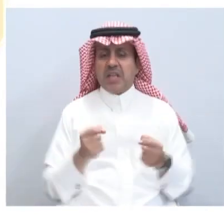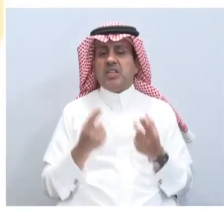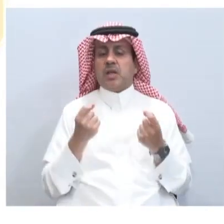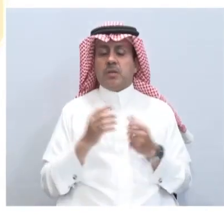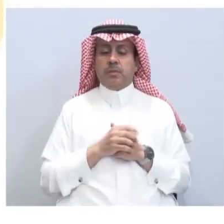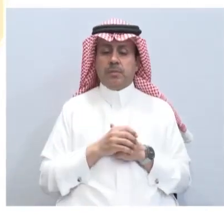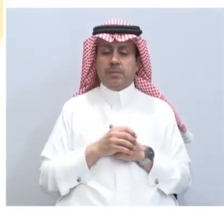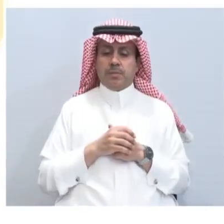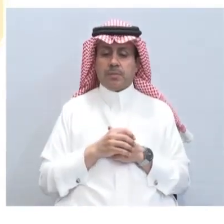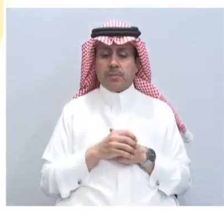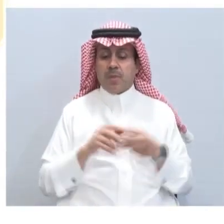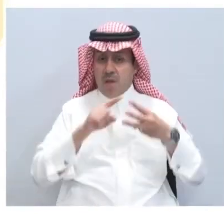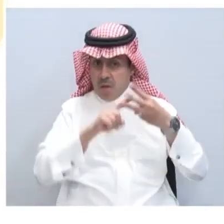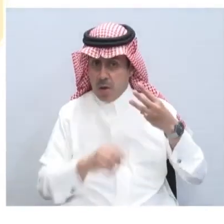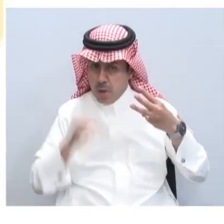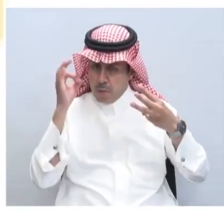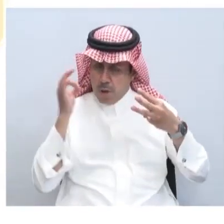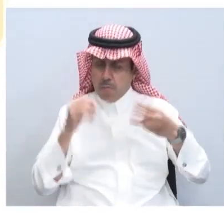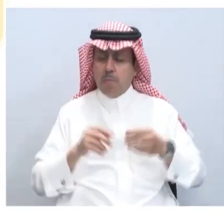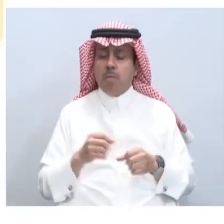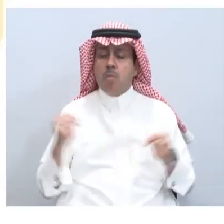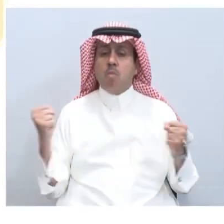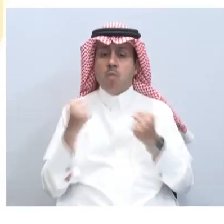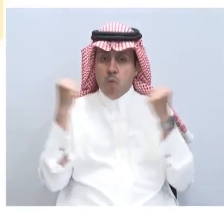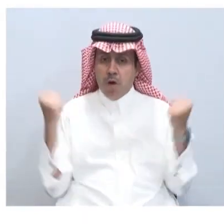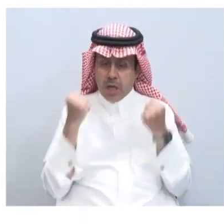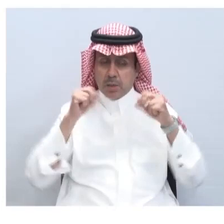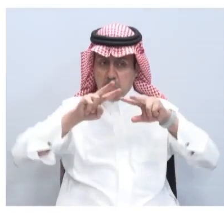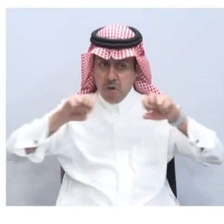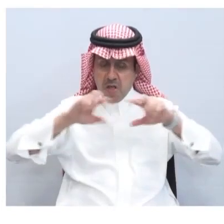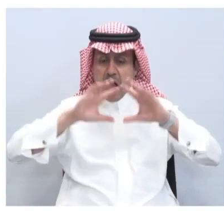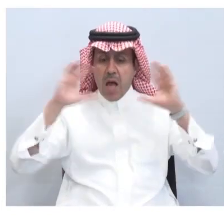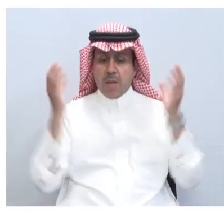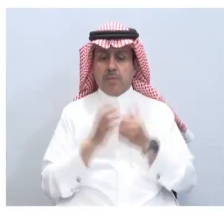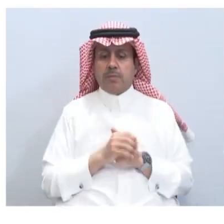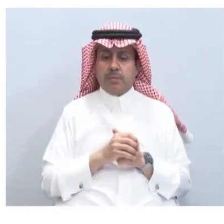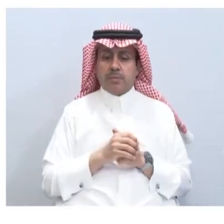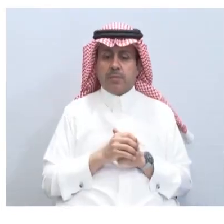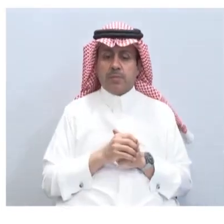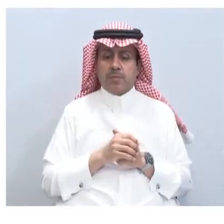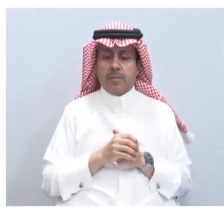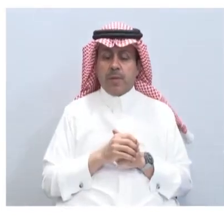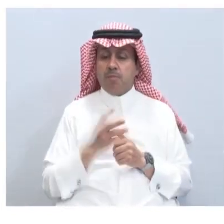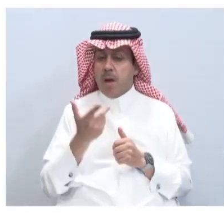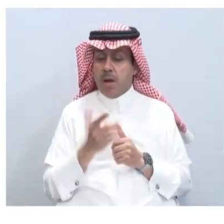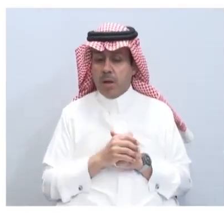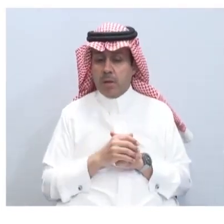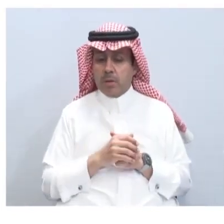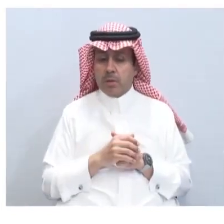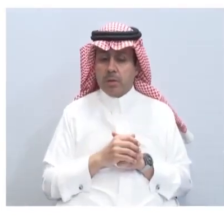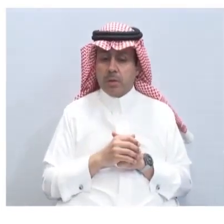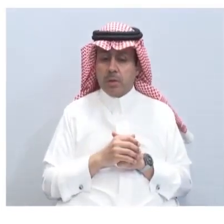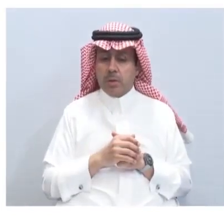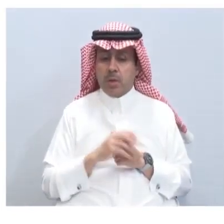هذه هي تعتبر من اهم محركات البحث العالميه لكن لدينا هذا